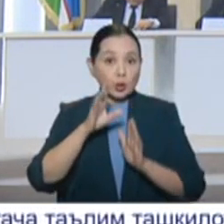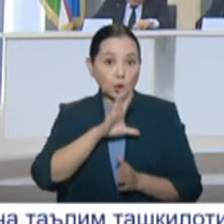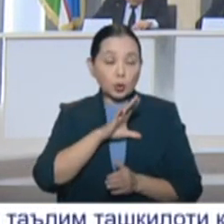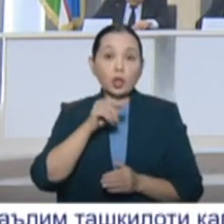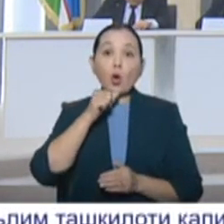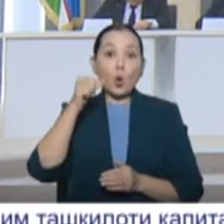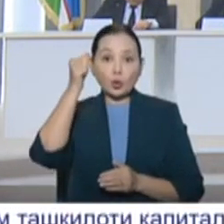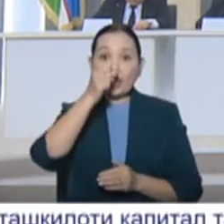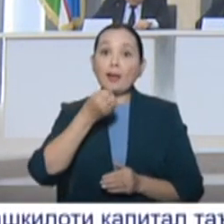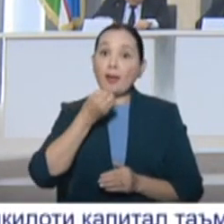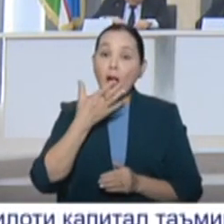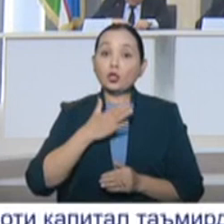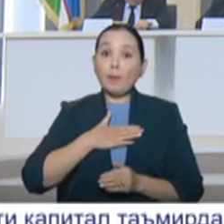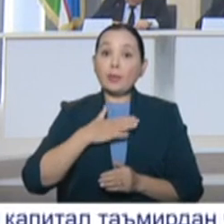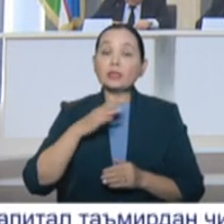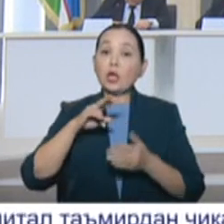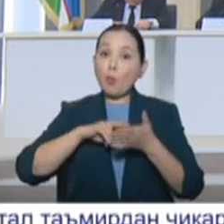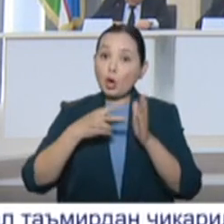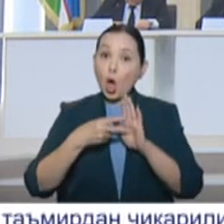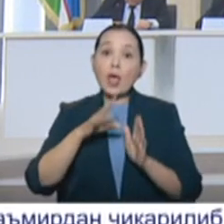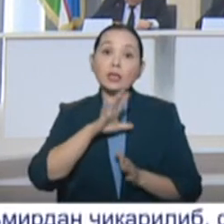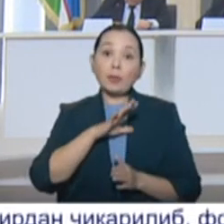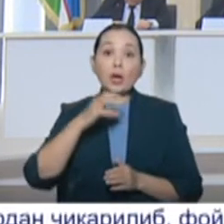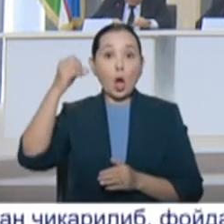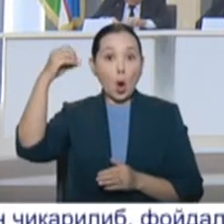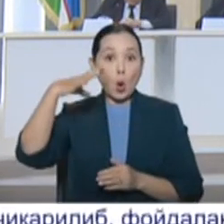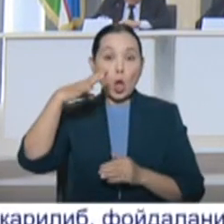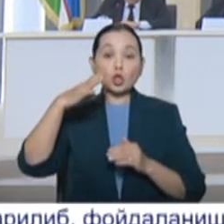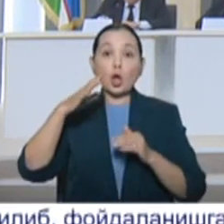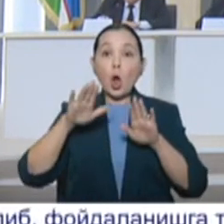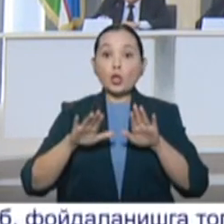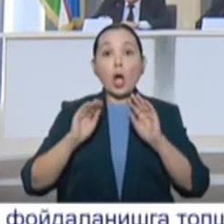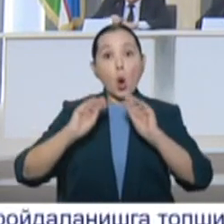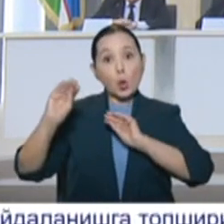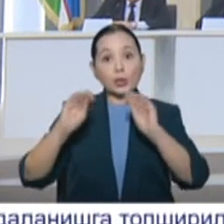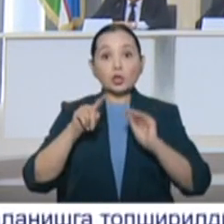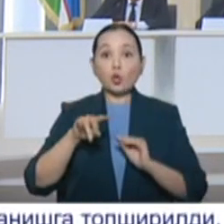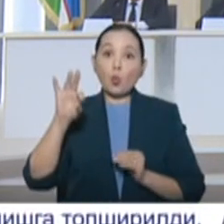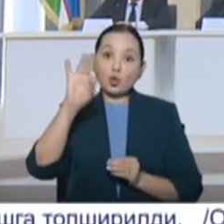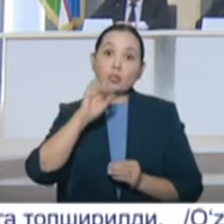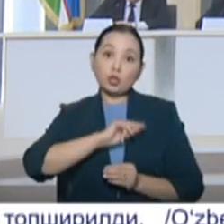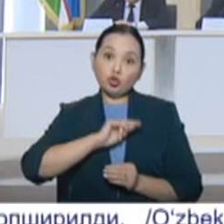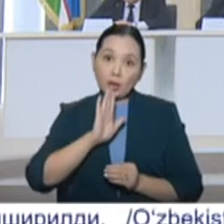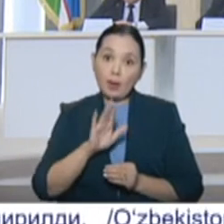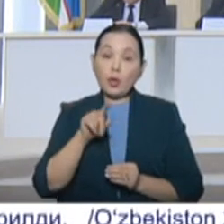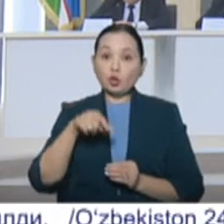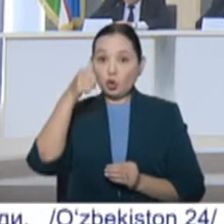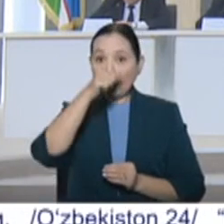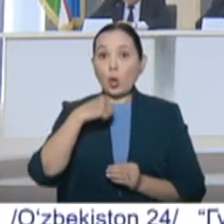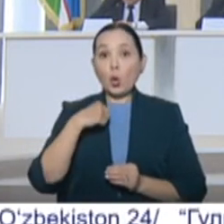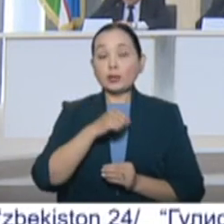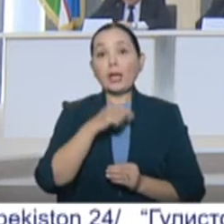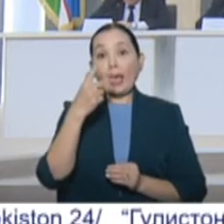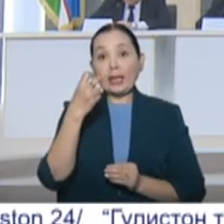o'tgan yili yaxshi bizda pilot loyihalar bo'ldi. Quyosh panellarini o'rnatish shu bo'yicha ham ishlaymiz va shu yilning o'zida kamida